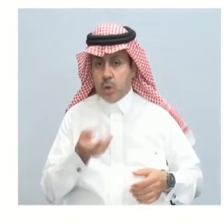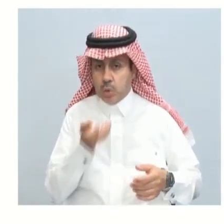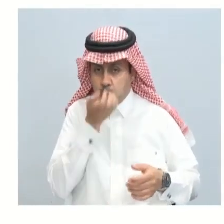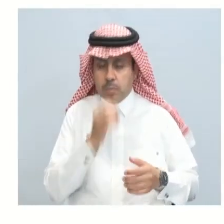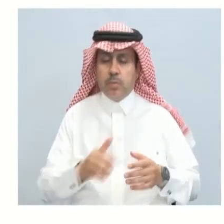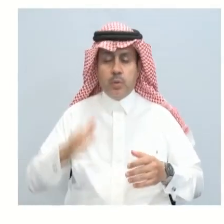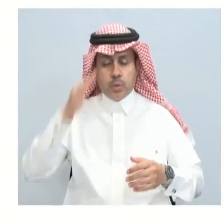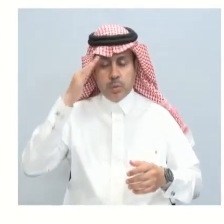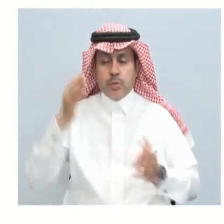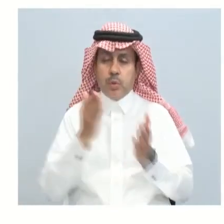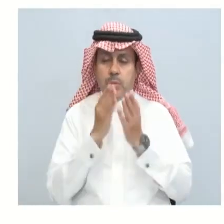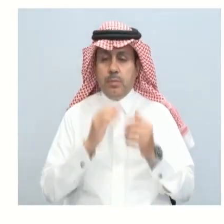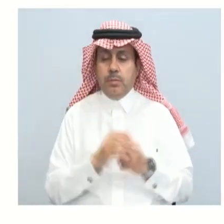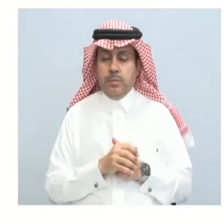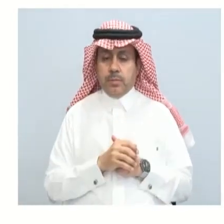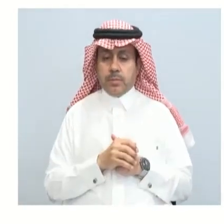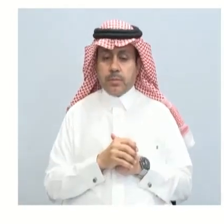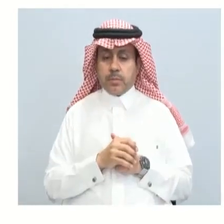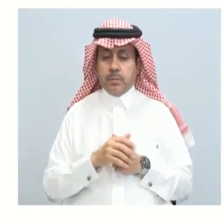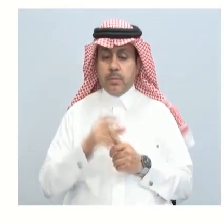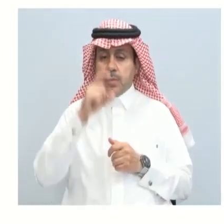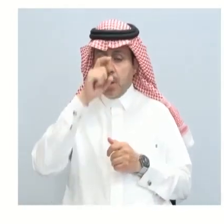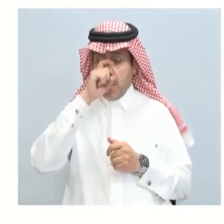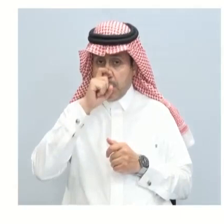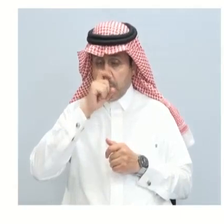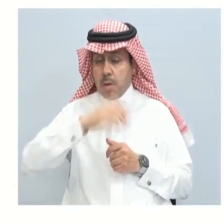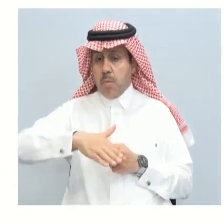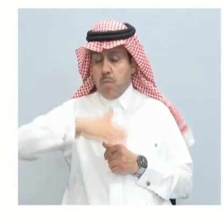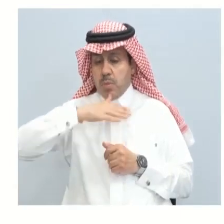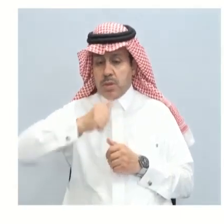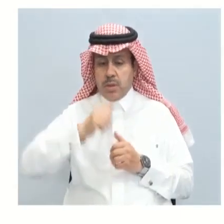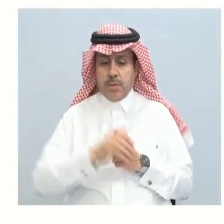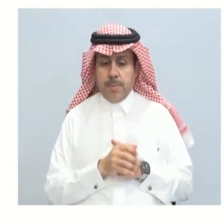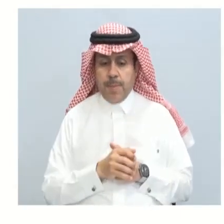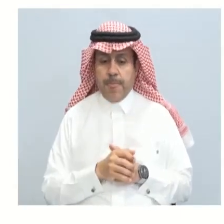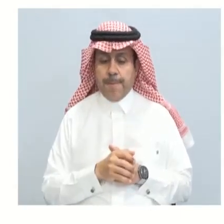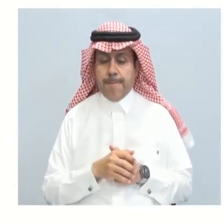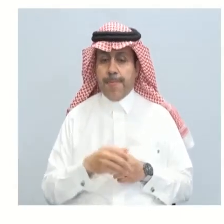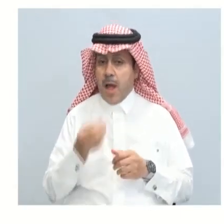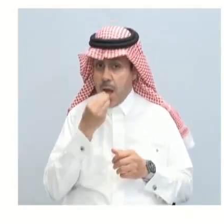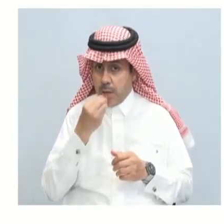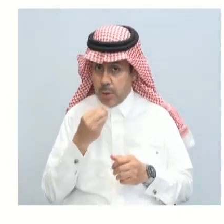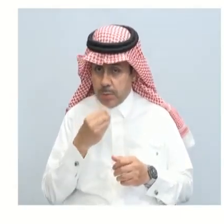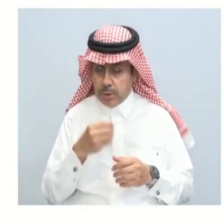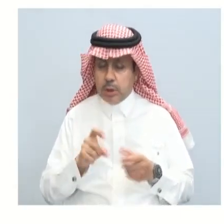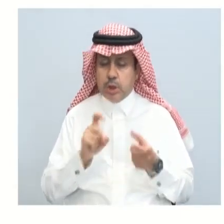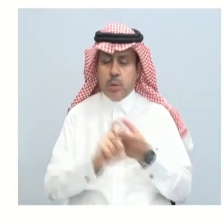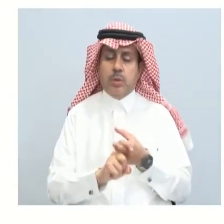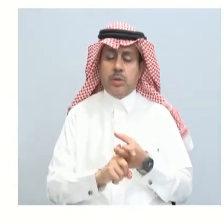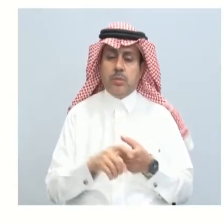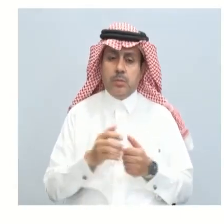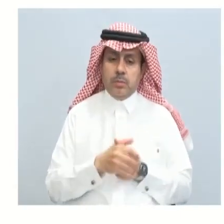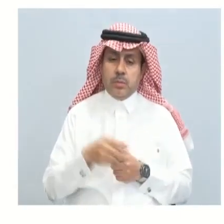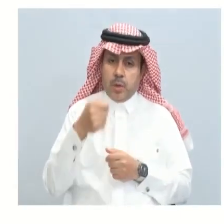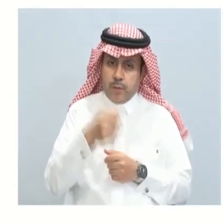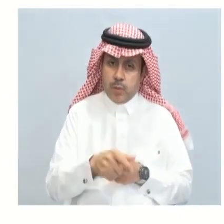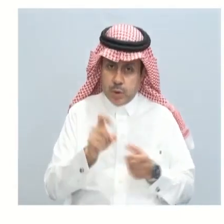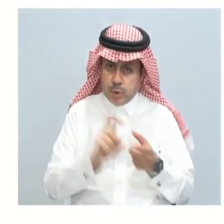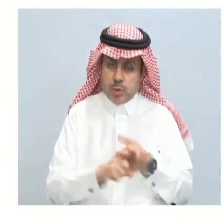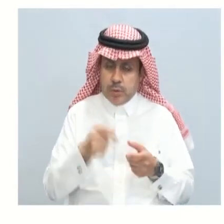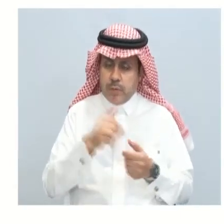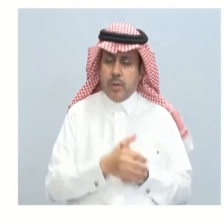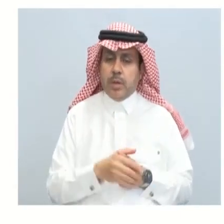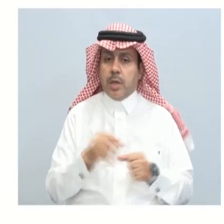الوليمه للعرس فقد امر النبي صلى الله عليه وسلم بها وفعلها فقد قال صلى الله عليه